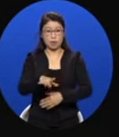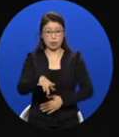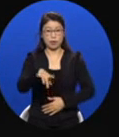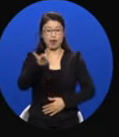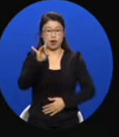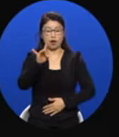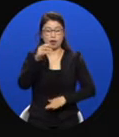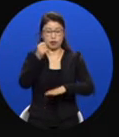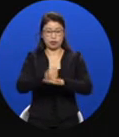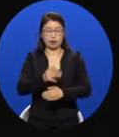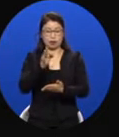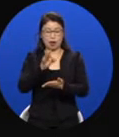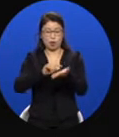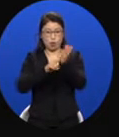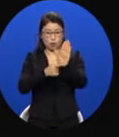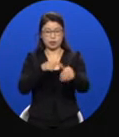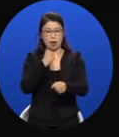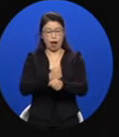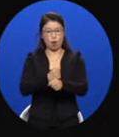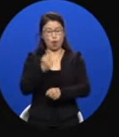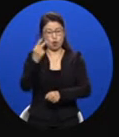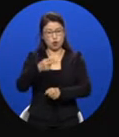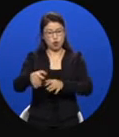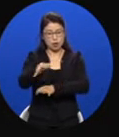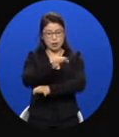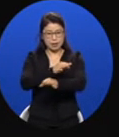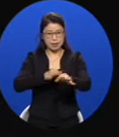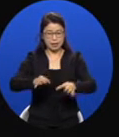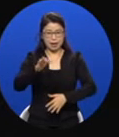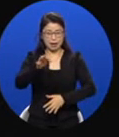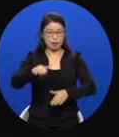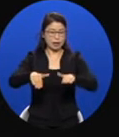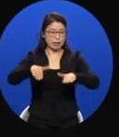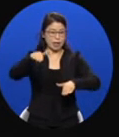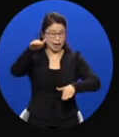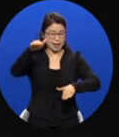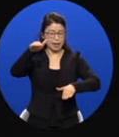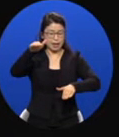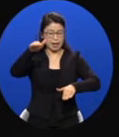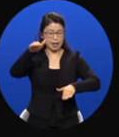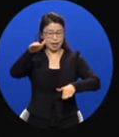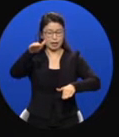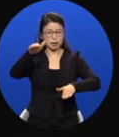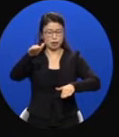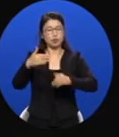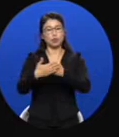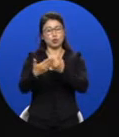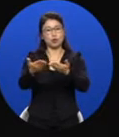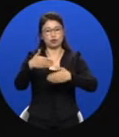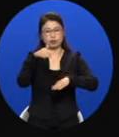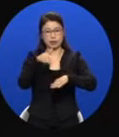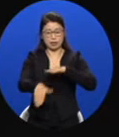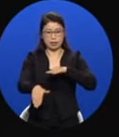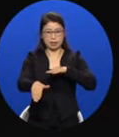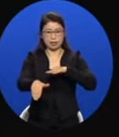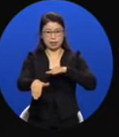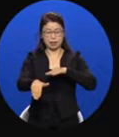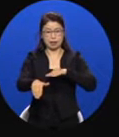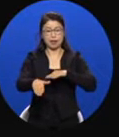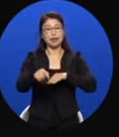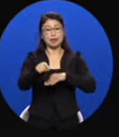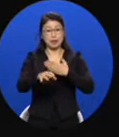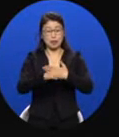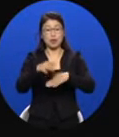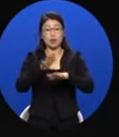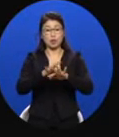우선적으로 최저가격을 고시하고 그리고 시장가격과의 차액을 보전해주는 그런 방식으로 만들어간다면 우리